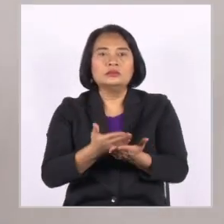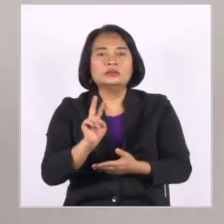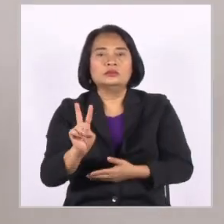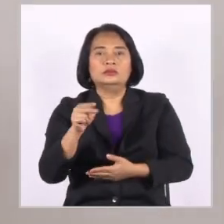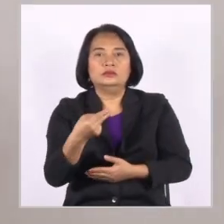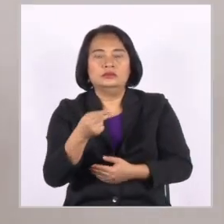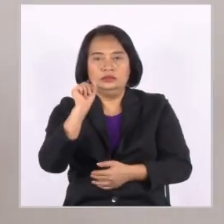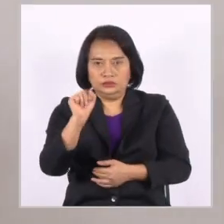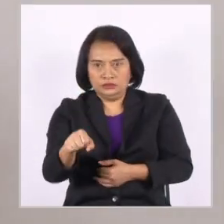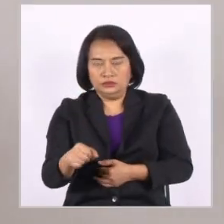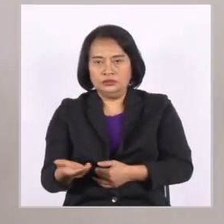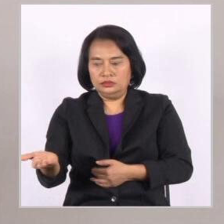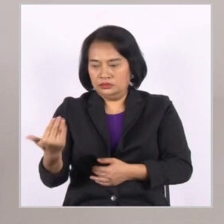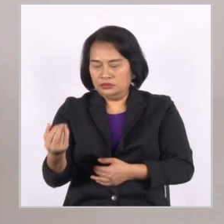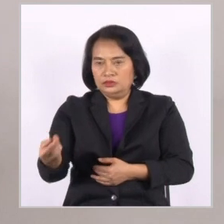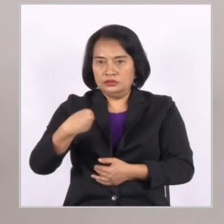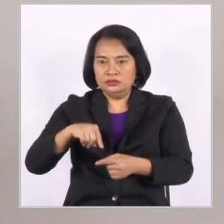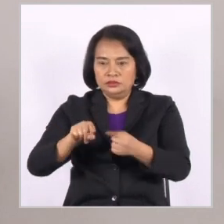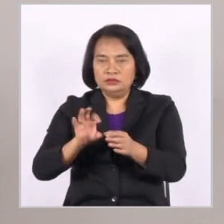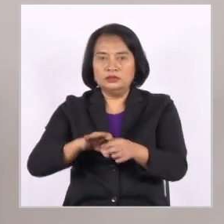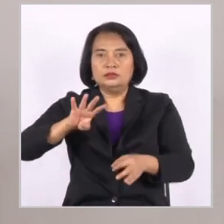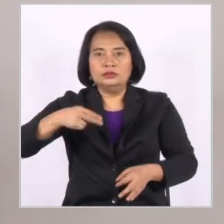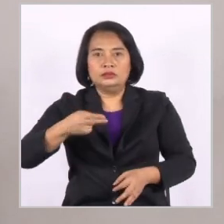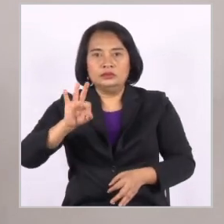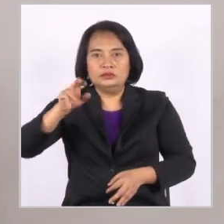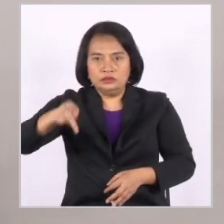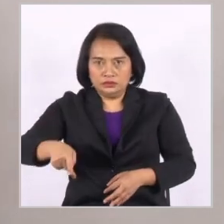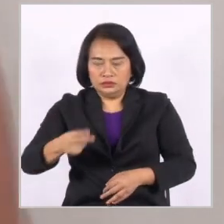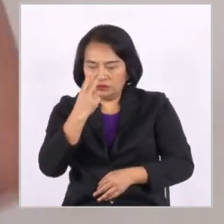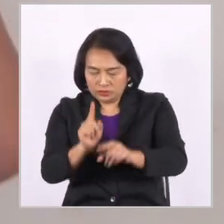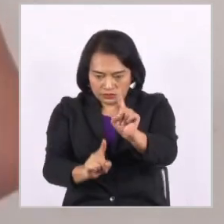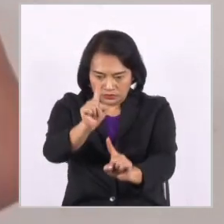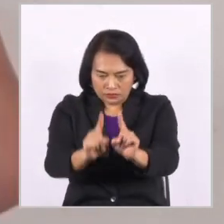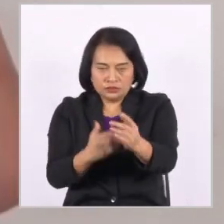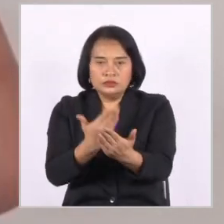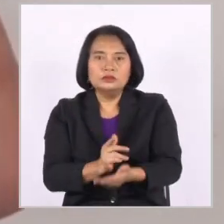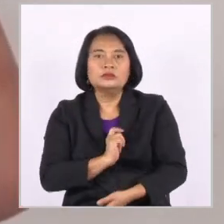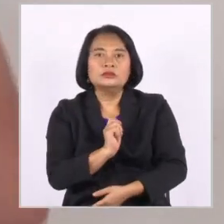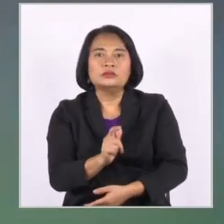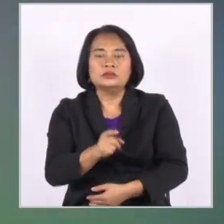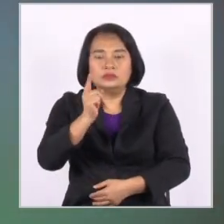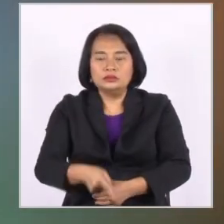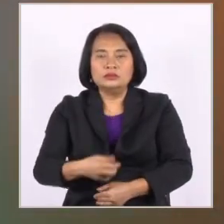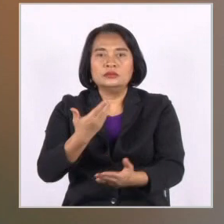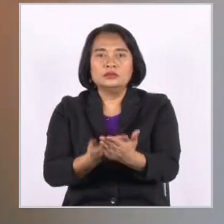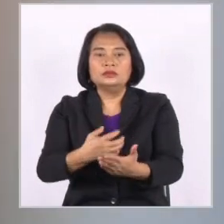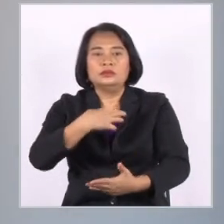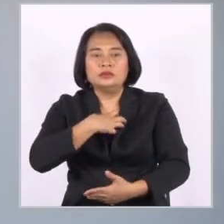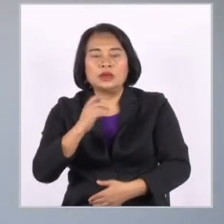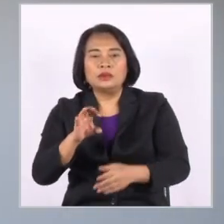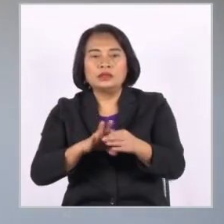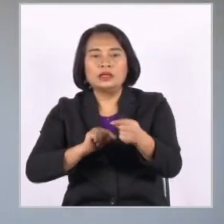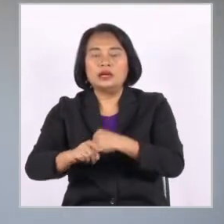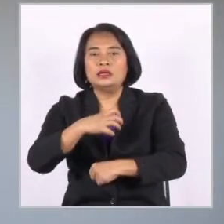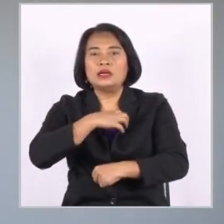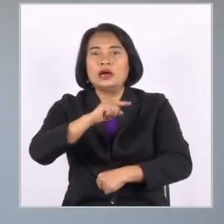งที่เรียกค่าเสียหายไปตอนแรกคือ 49,000 บาทเป็นการประเมินค่าใช้จ่ายจริงๆนะไม่ได้อยากได้เงินเขาอยากได้ความรับผิดชอบมาก